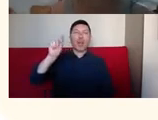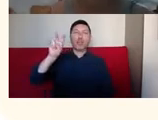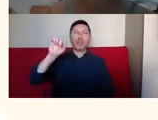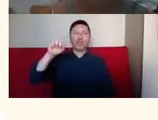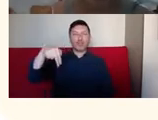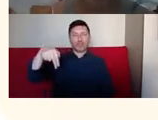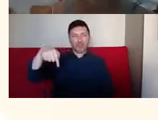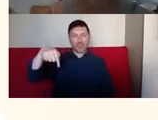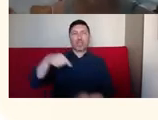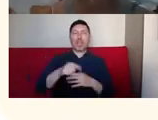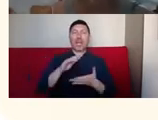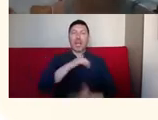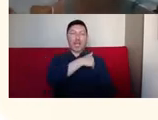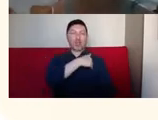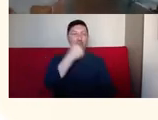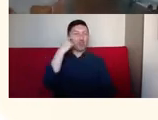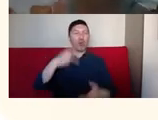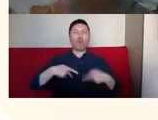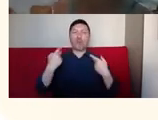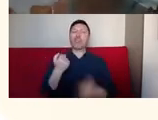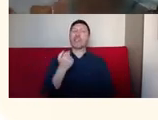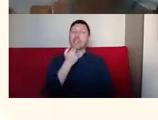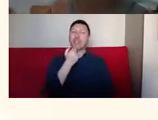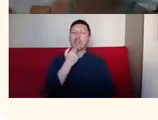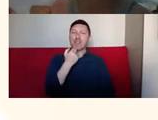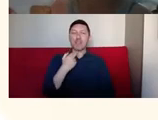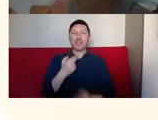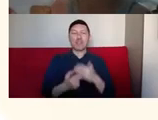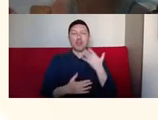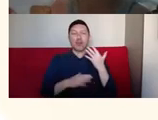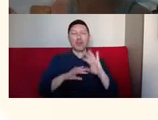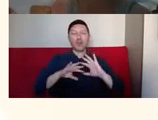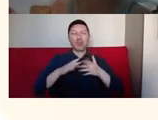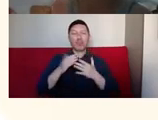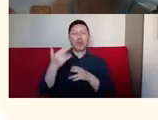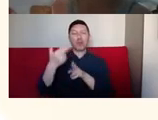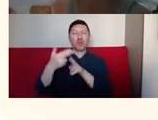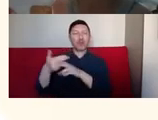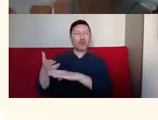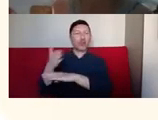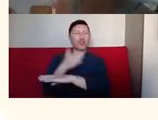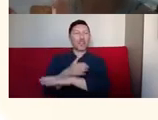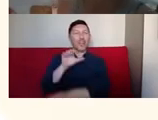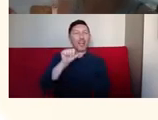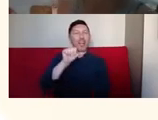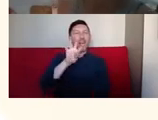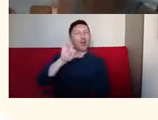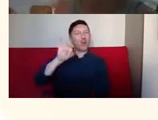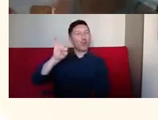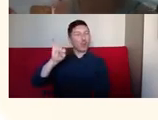pour une vie de qualité. Certains d'entre vous connaissent peut-être la WIP. Donc, c'était le nom précédent, l'Agence Wallonne pour l'intégration des personnes